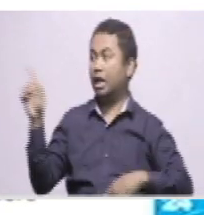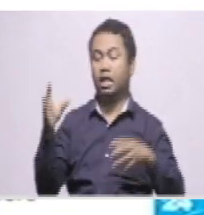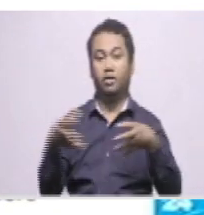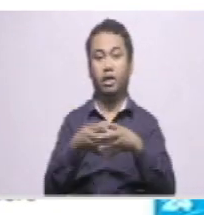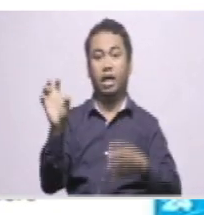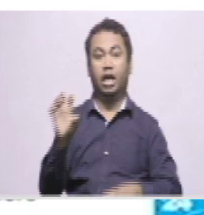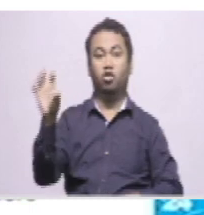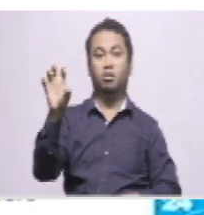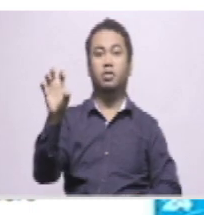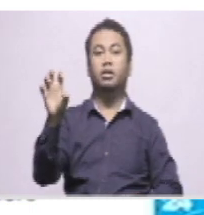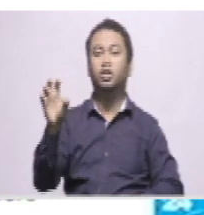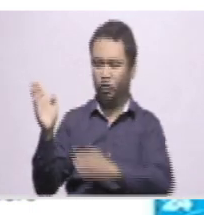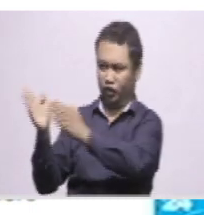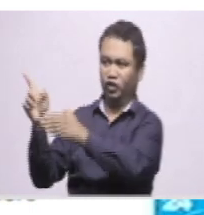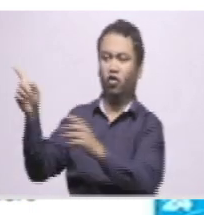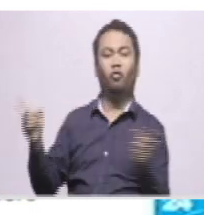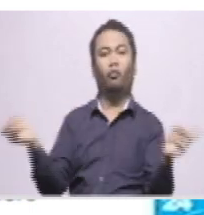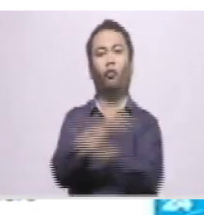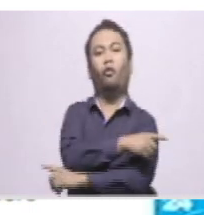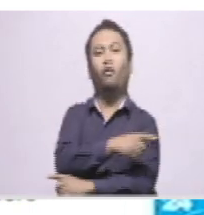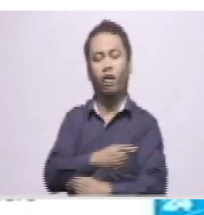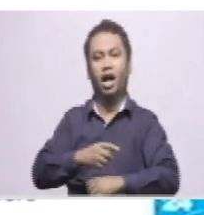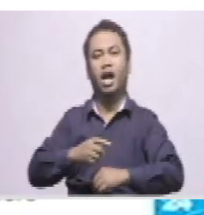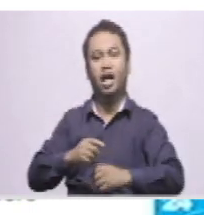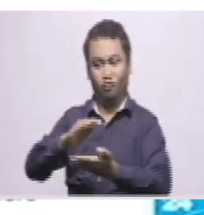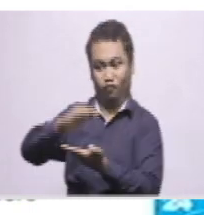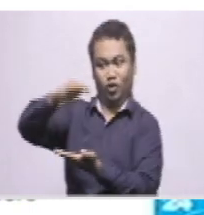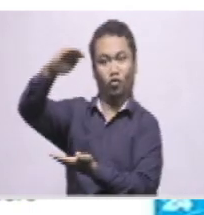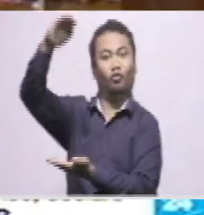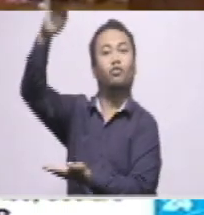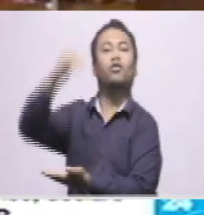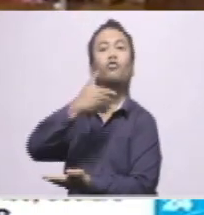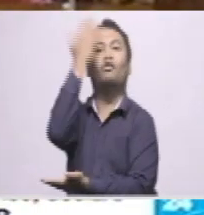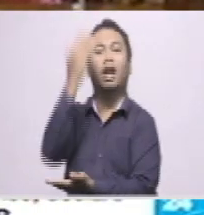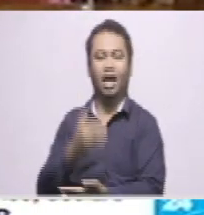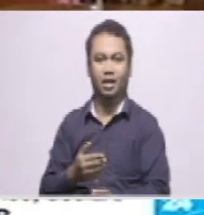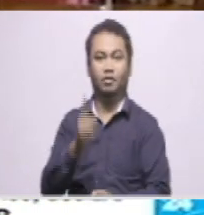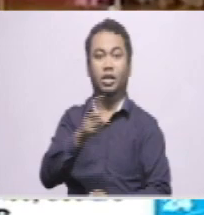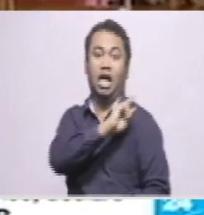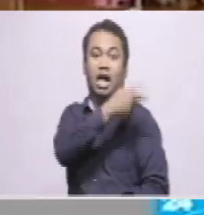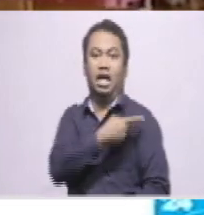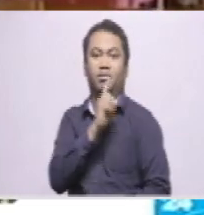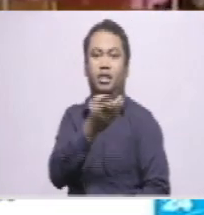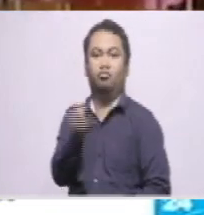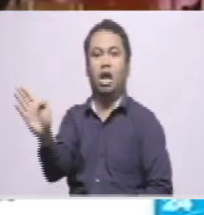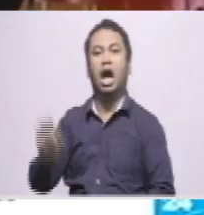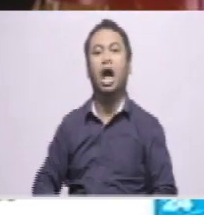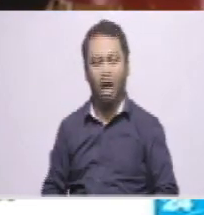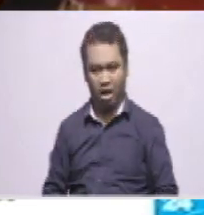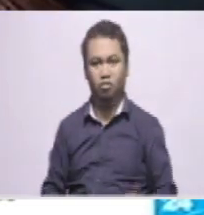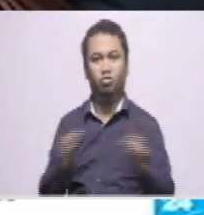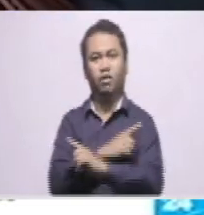koa no isan'ny anton'io fiakaran'ny tahapahavitrihan'io. Isan'izany ny Brexit manozongozon'ireo firenena mpikambana